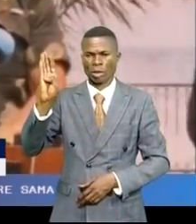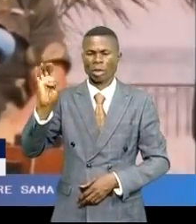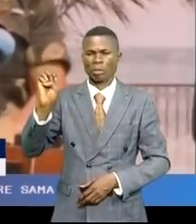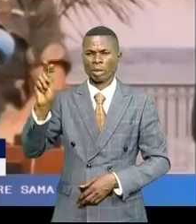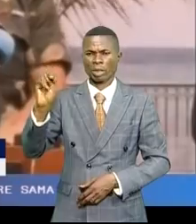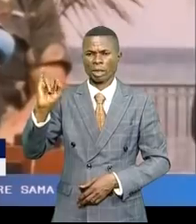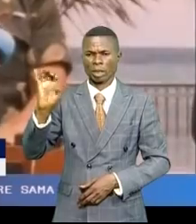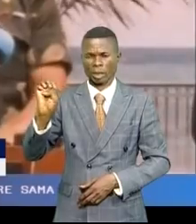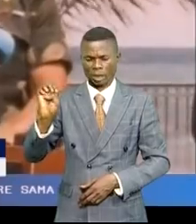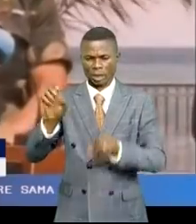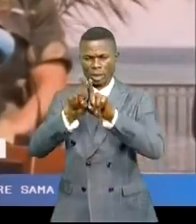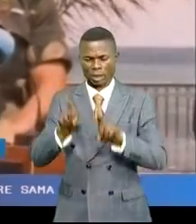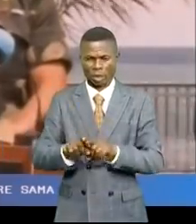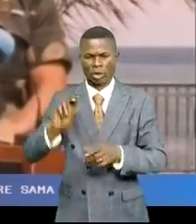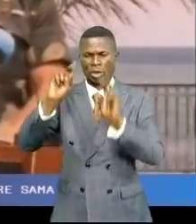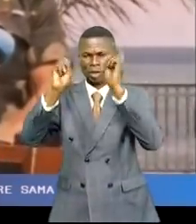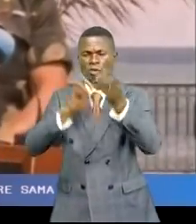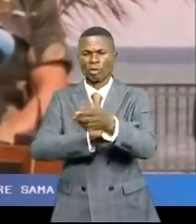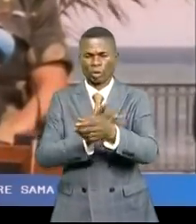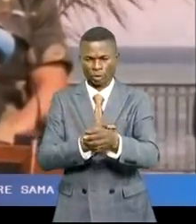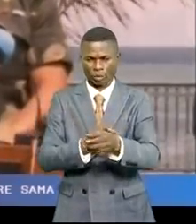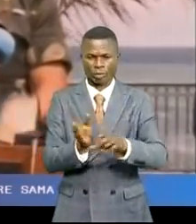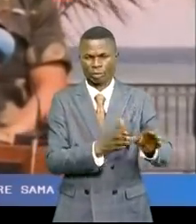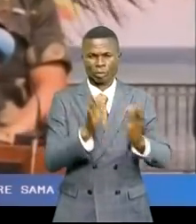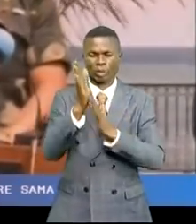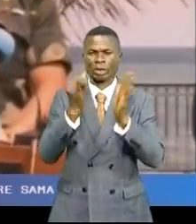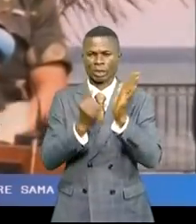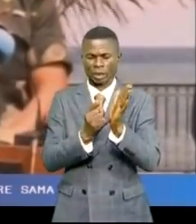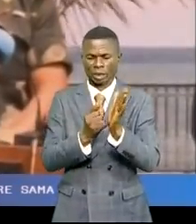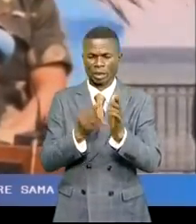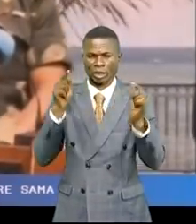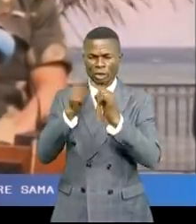Butembo-Beni-Lubero-Goma, du 16 au